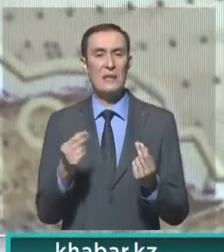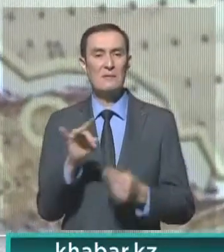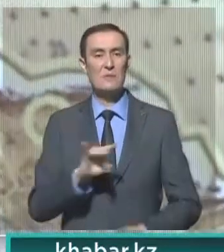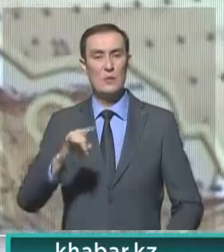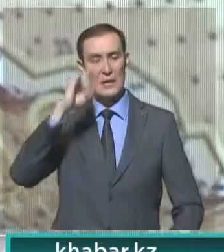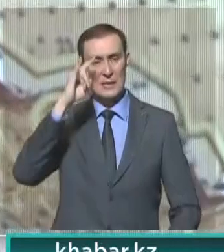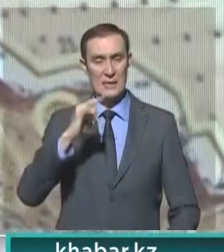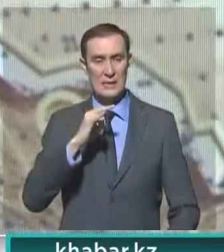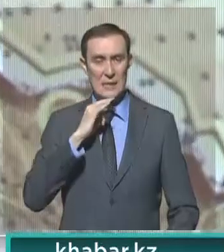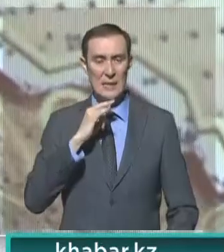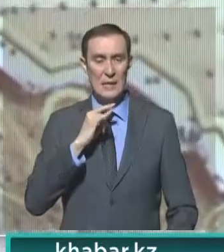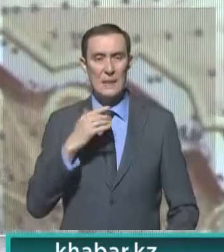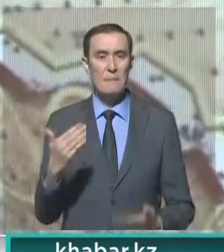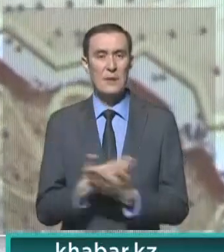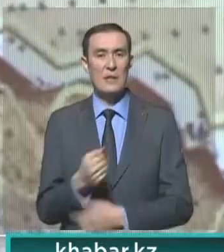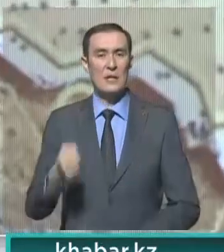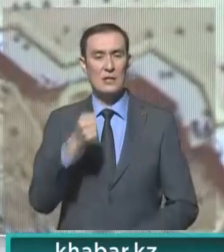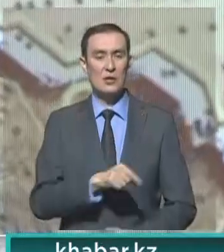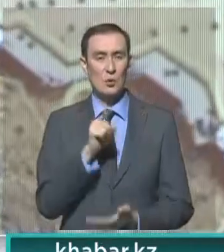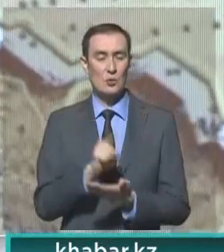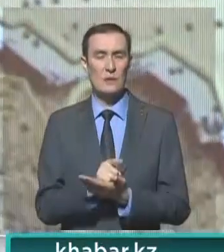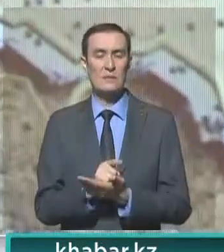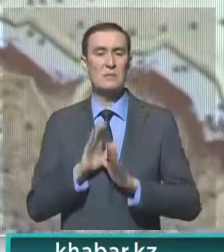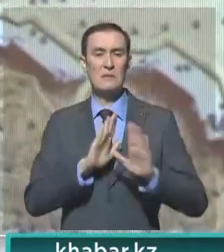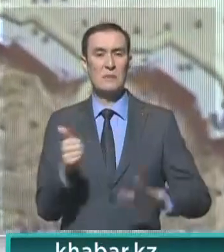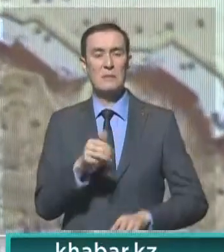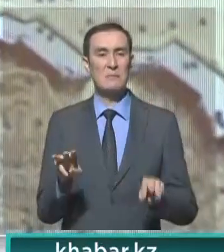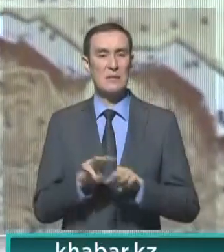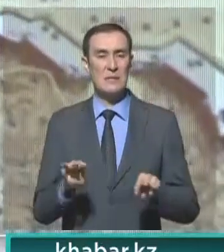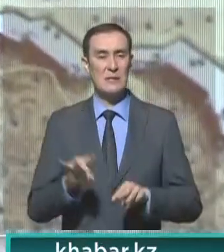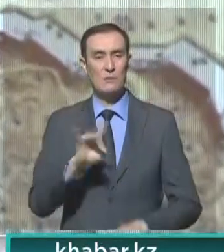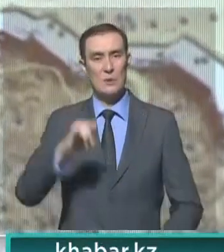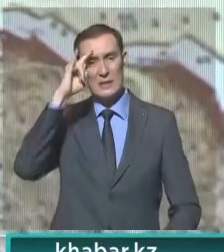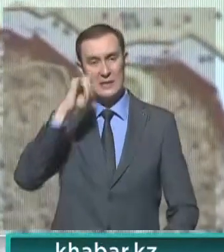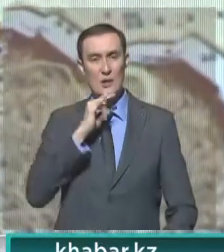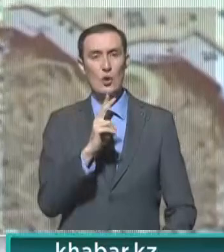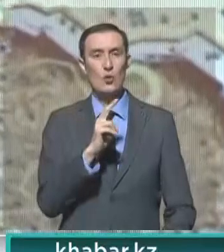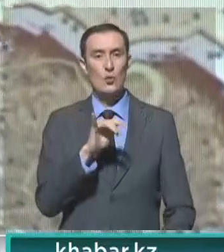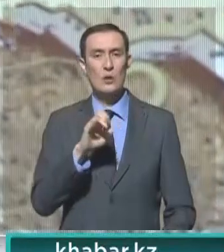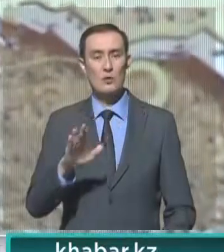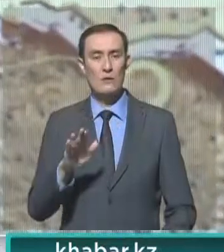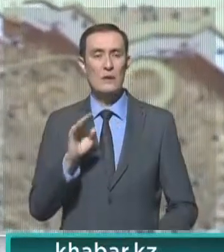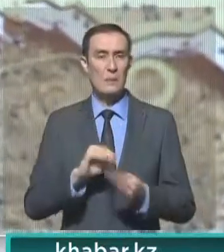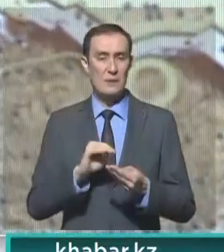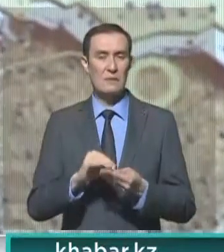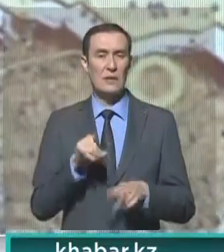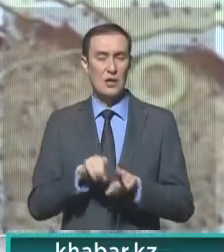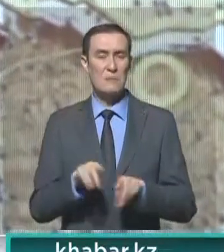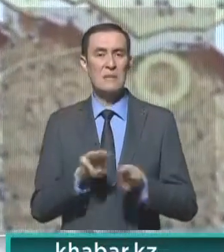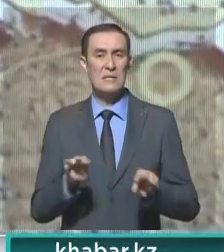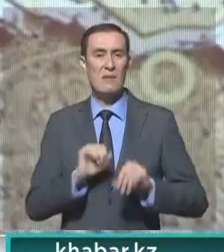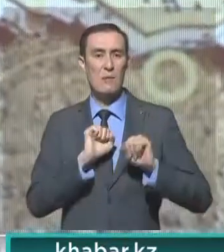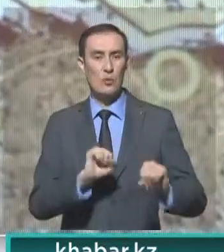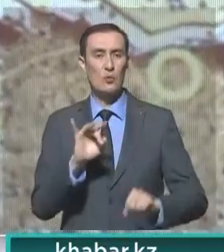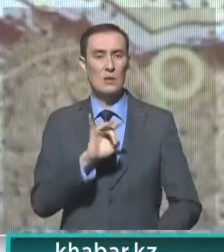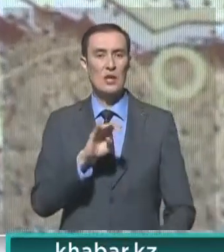Республики Казахстан. Переназначен на должность заместителя премьер-министра Республики Казахстан и Алтай Кульгинов. Сохранили свои позиции министр